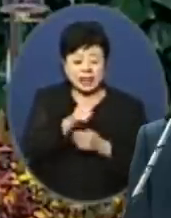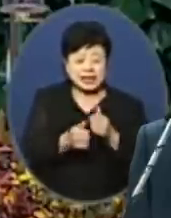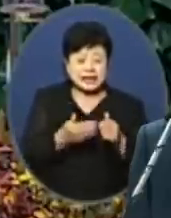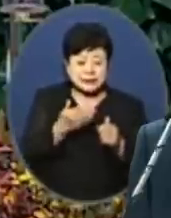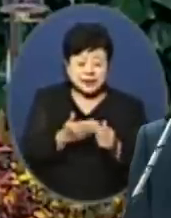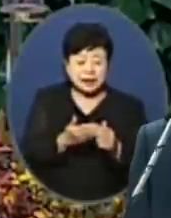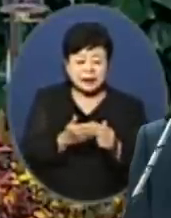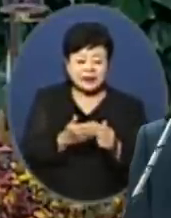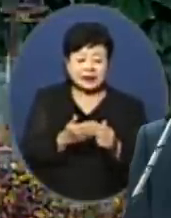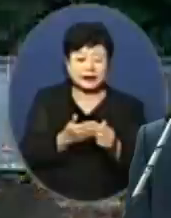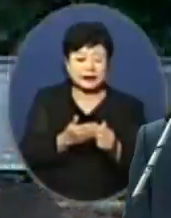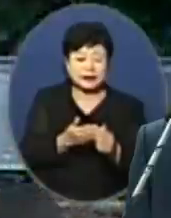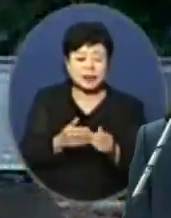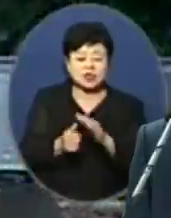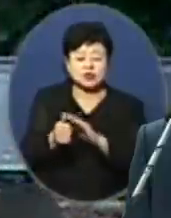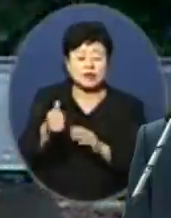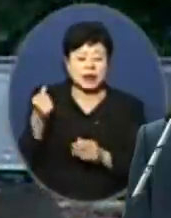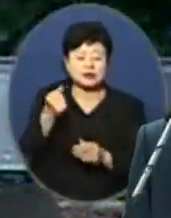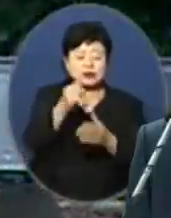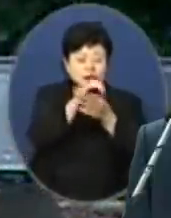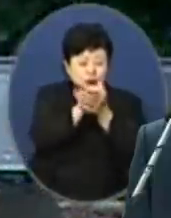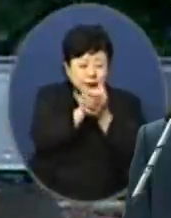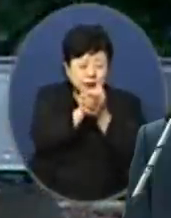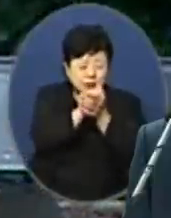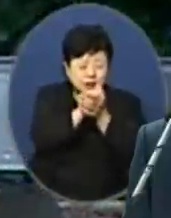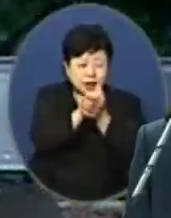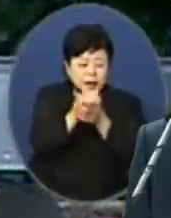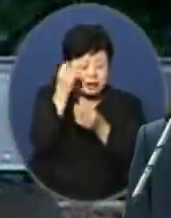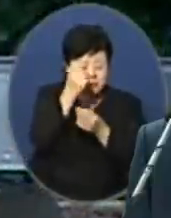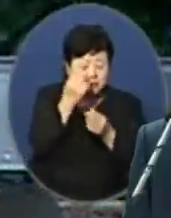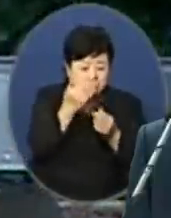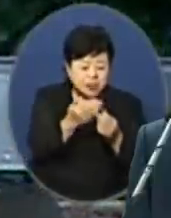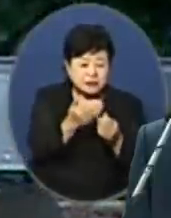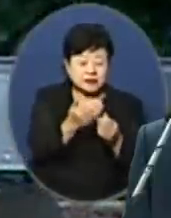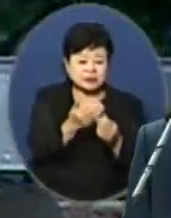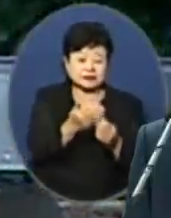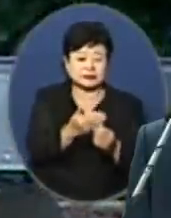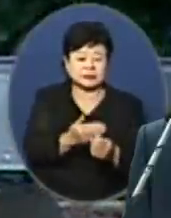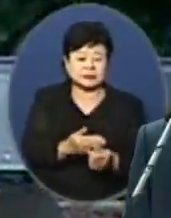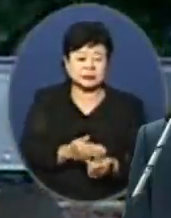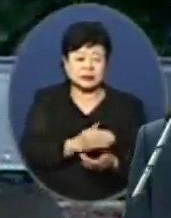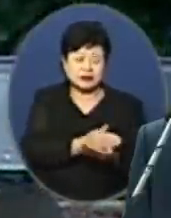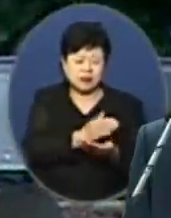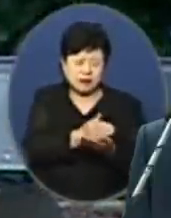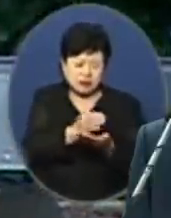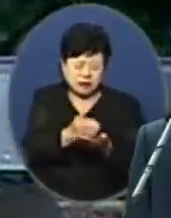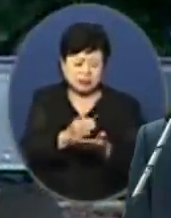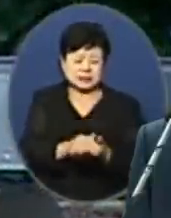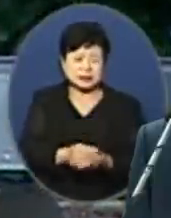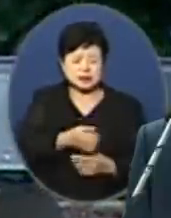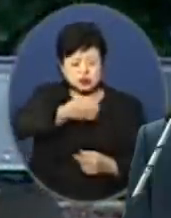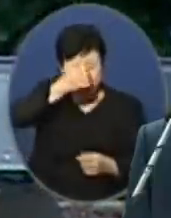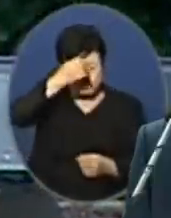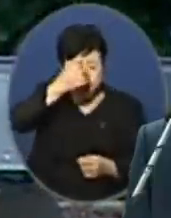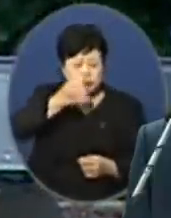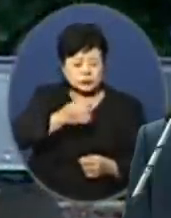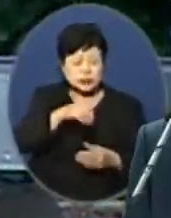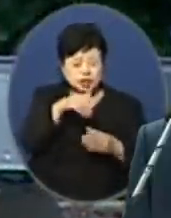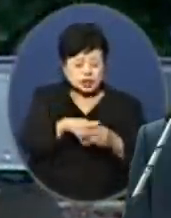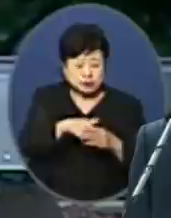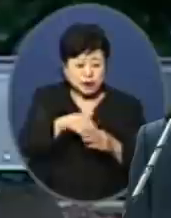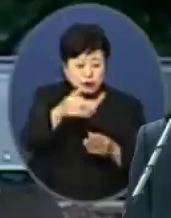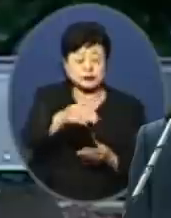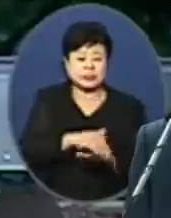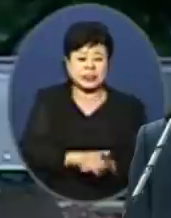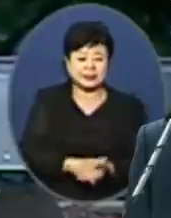하나님께 소망을 두고 기도하면 성령이 여러분에게 가지가지 꿈을 심어주는